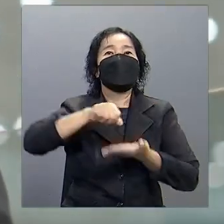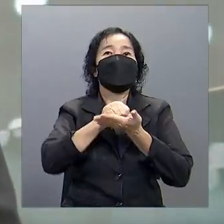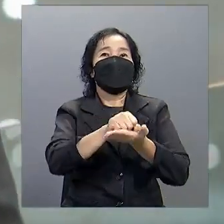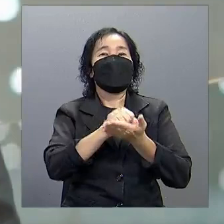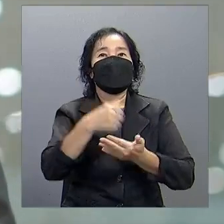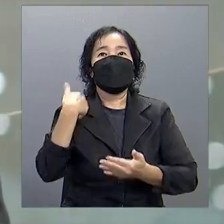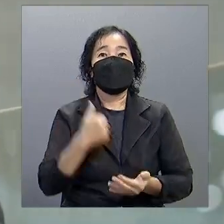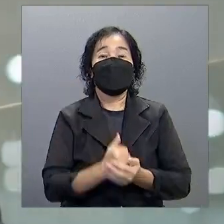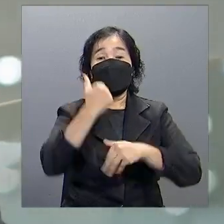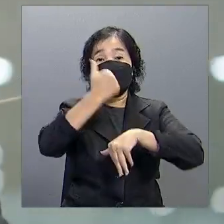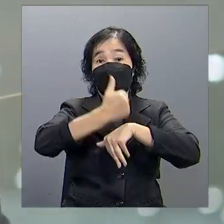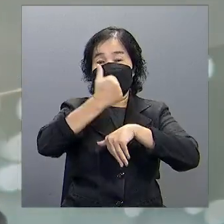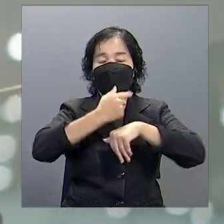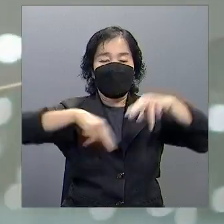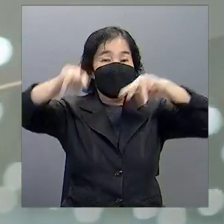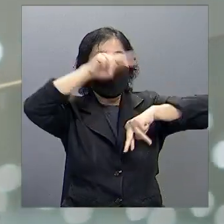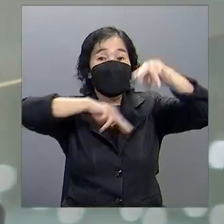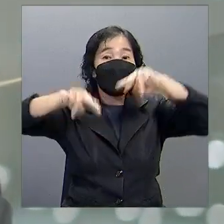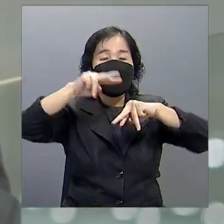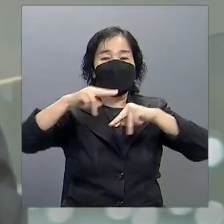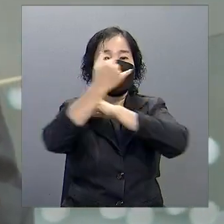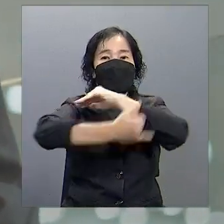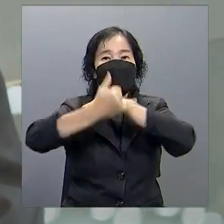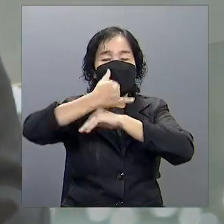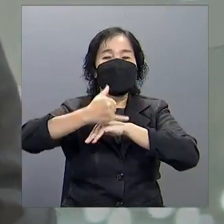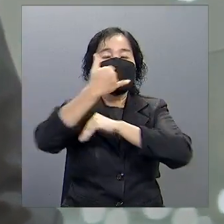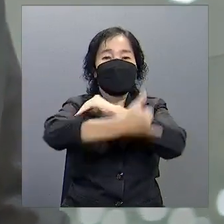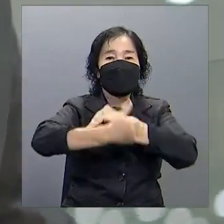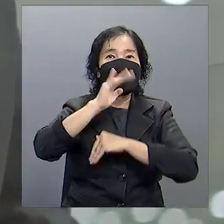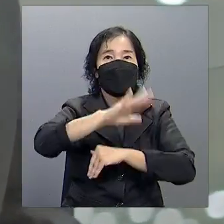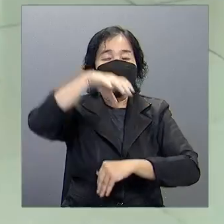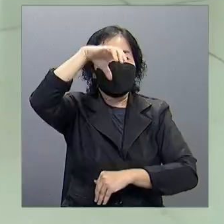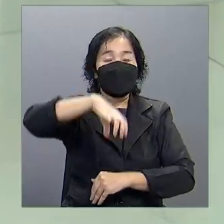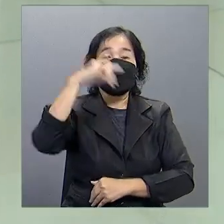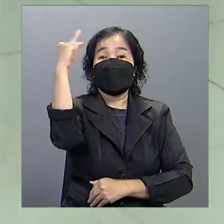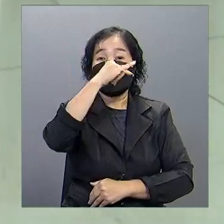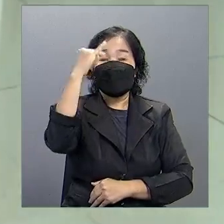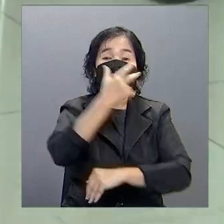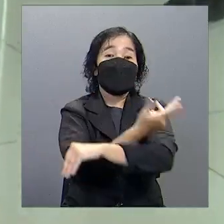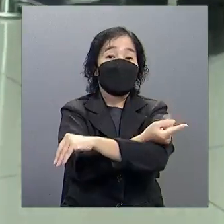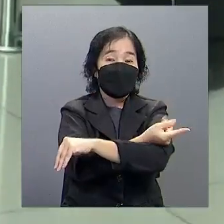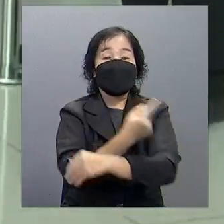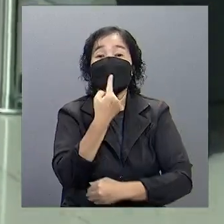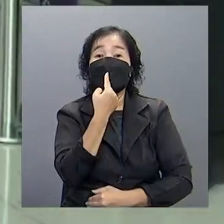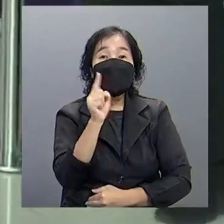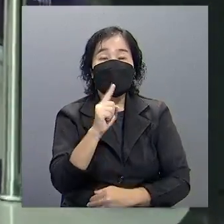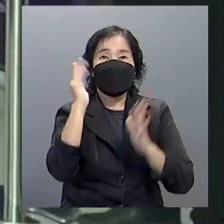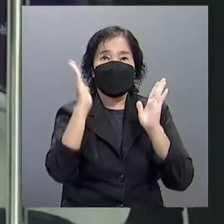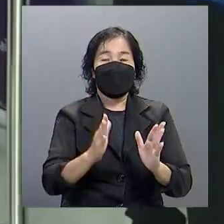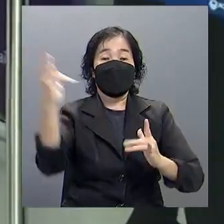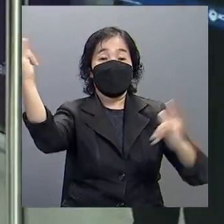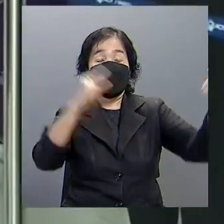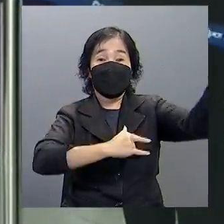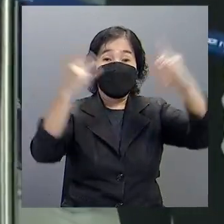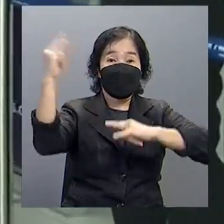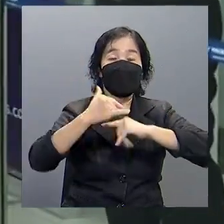ควบคุมโรคติดต่อระหว่างประเทศท่าอากาศยานภูเก็ตทัศยุเดชโชติบอกว่า แม้จำนวนนักท่องเที่ยวชาวต่างชาติที่บินเข้า